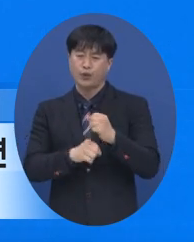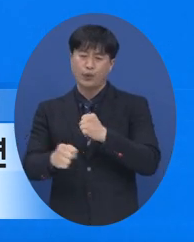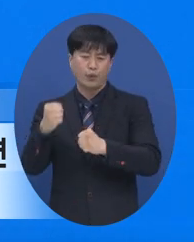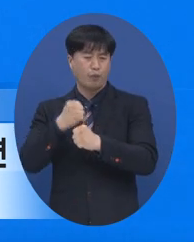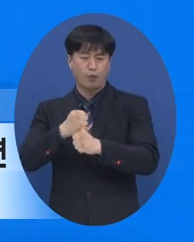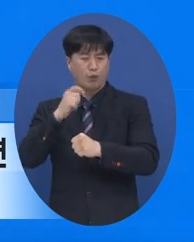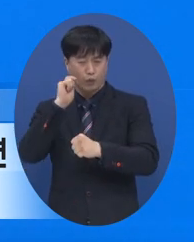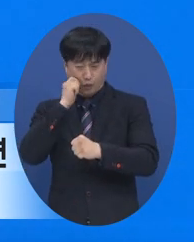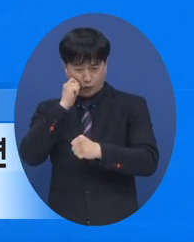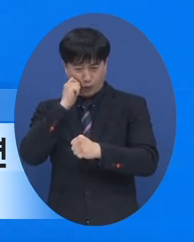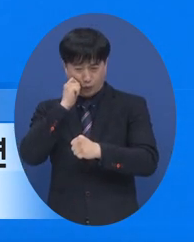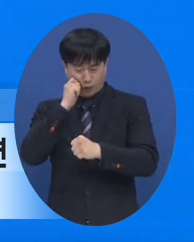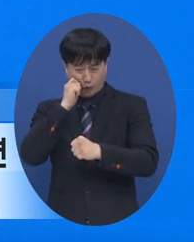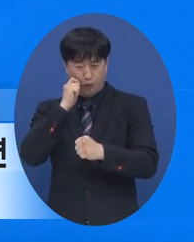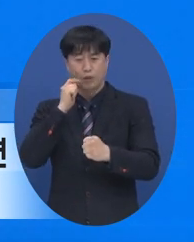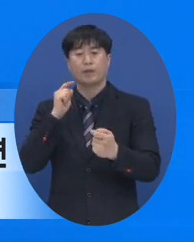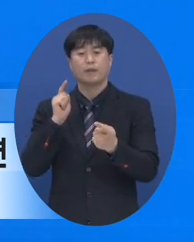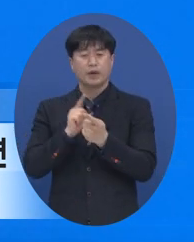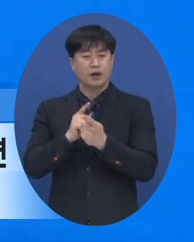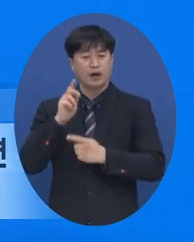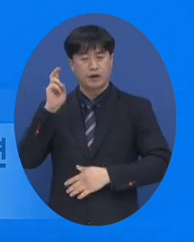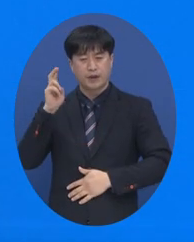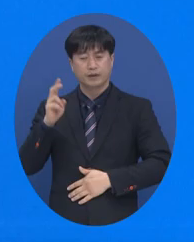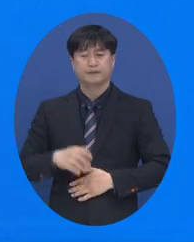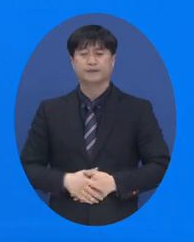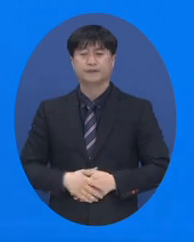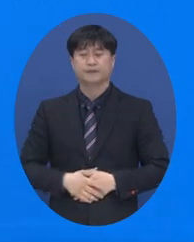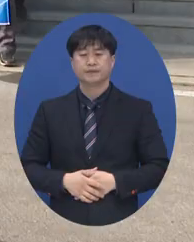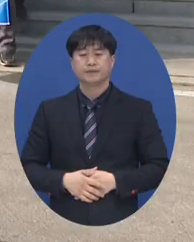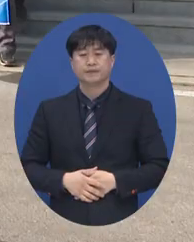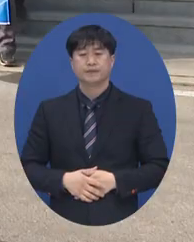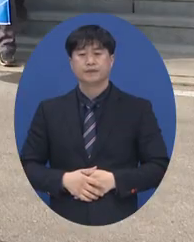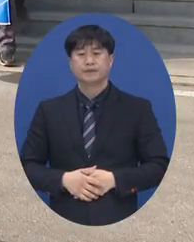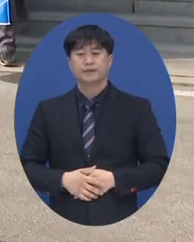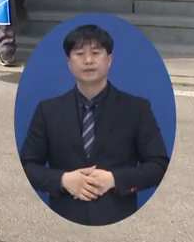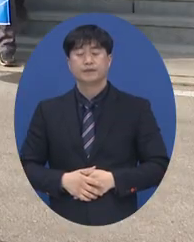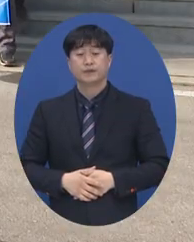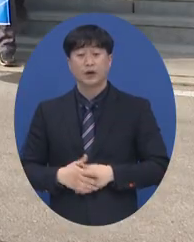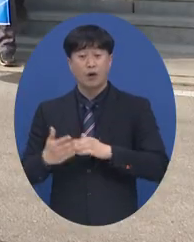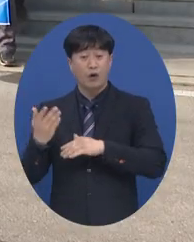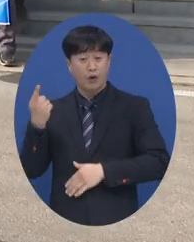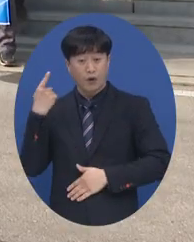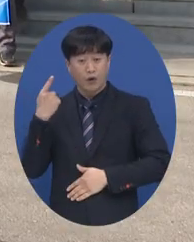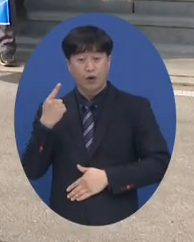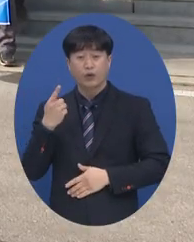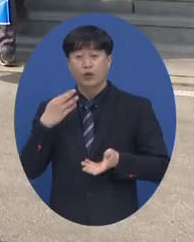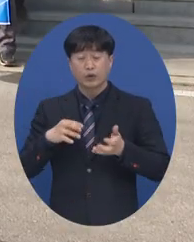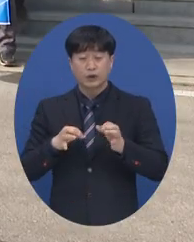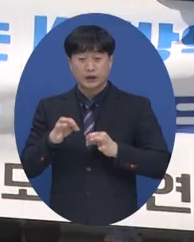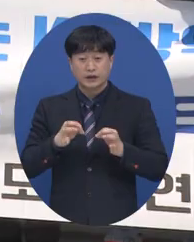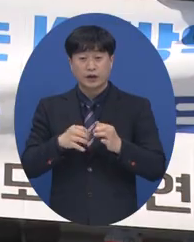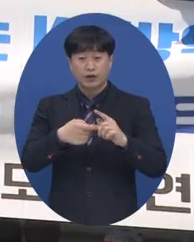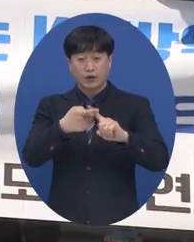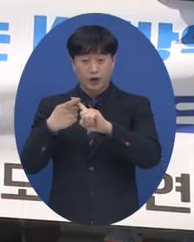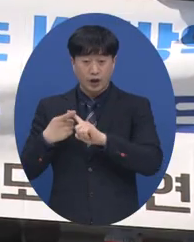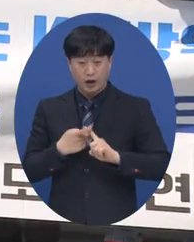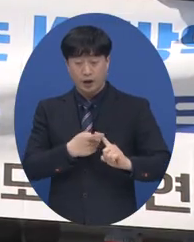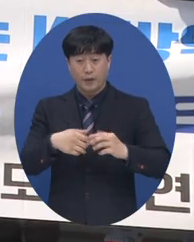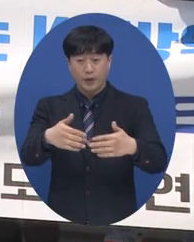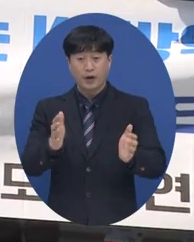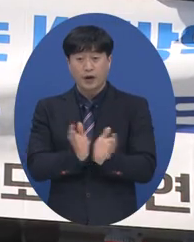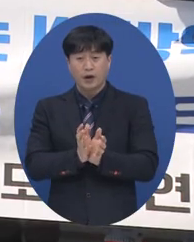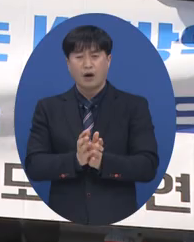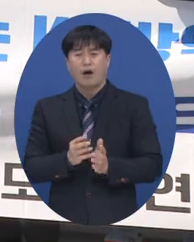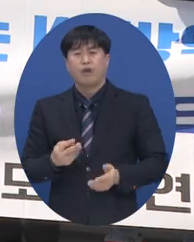다시 돌이킬 수 없는 지경에 이룰 수도 있습니다 전날 경기로 상의 년 앞에는 살려달라 며 경기도의회